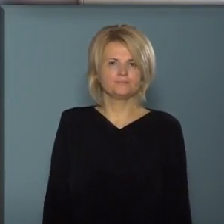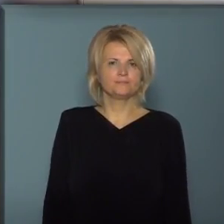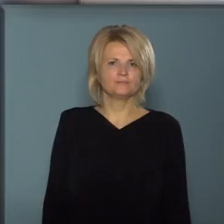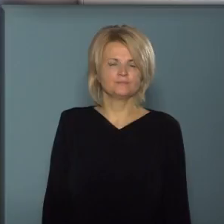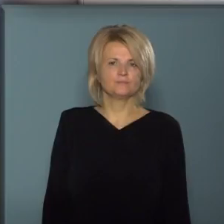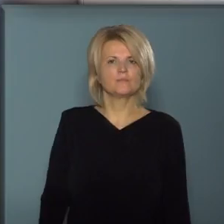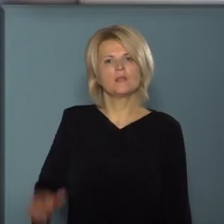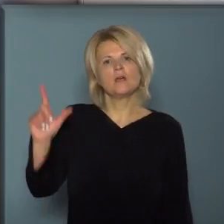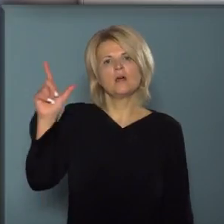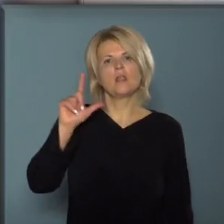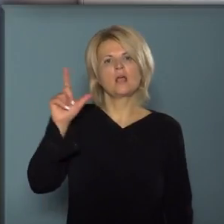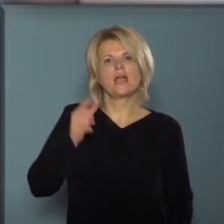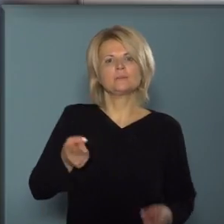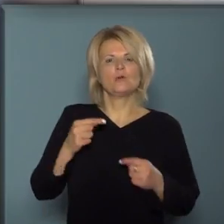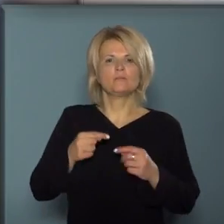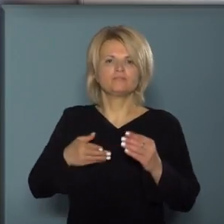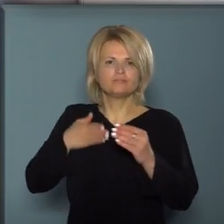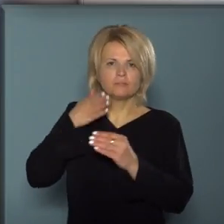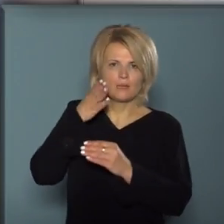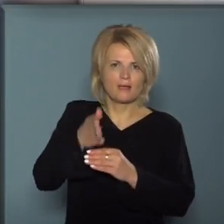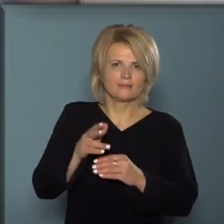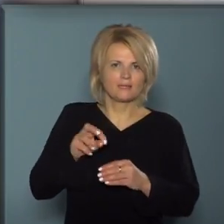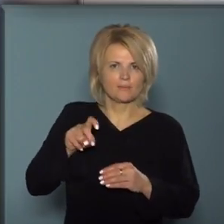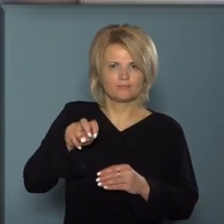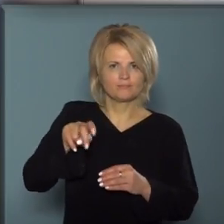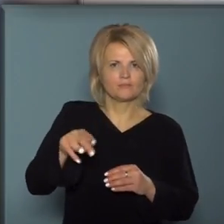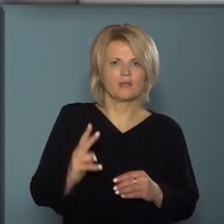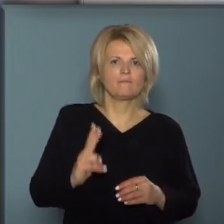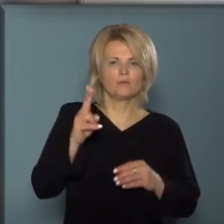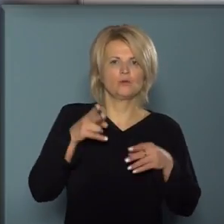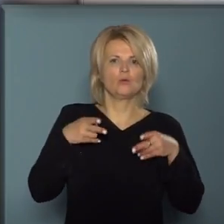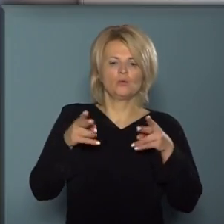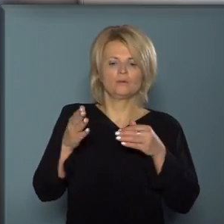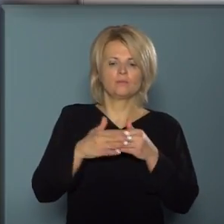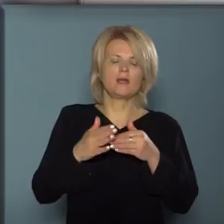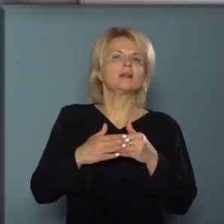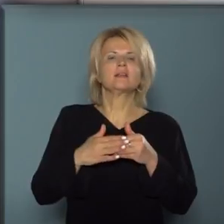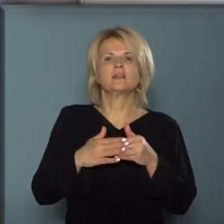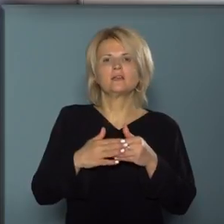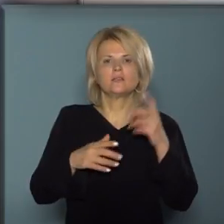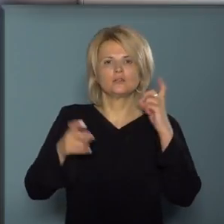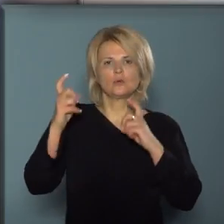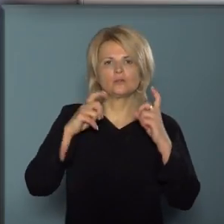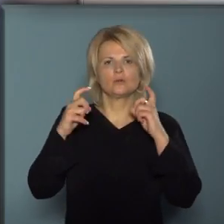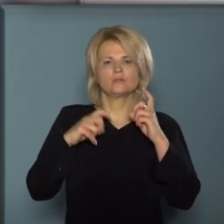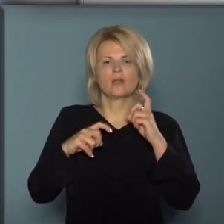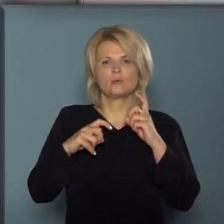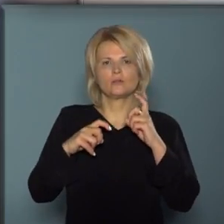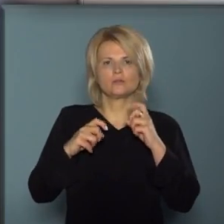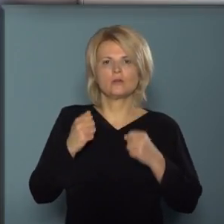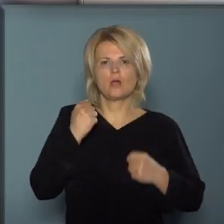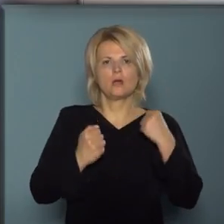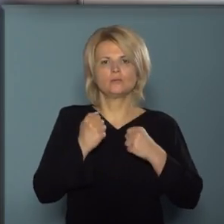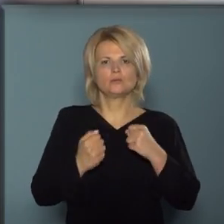Kisétáltam, ahol laktunk, egy ilyen főút mellé, és akkor én azt gondoltam, hogy átlépek valahova máshova,